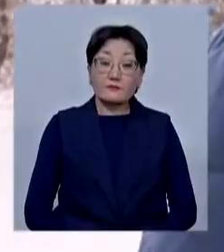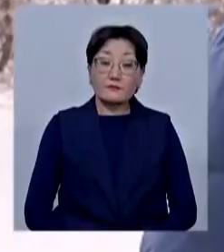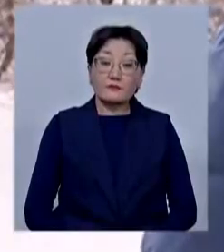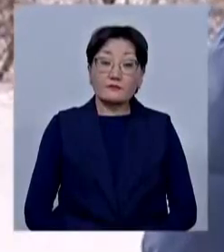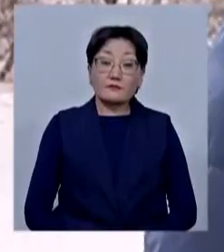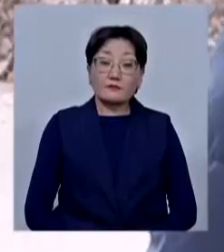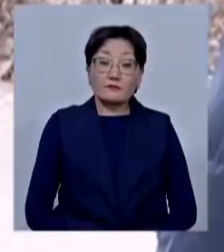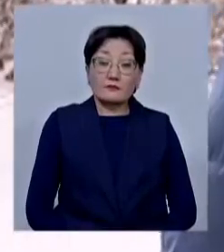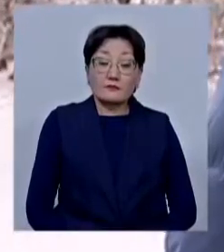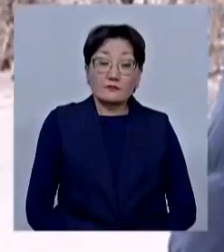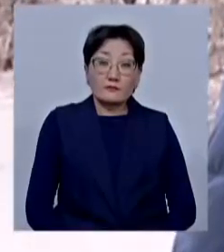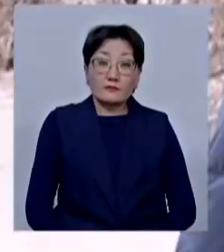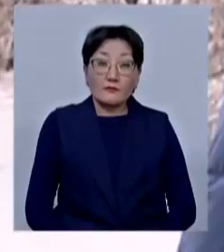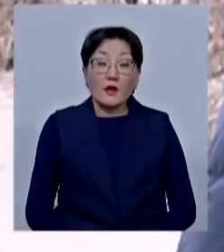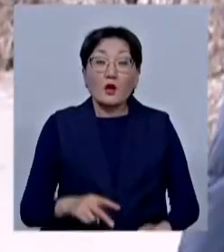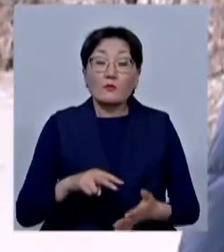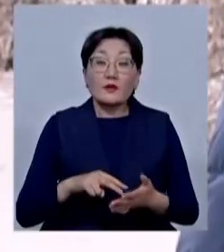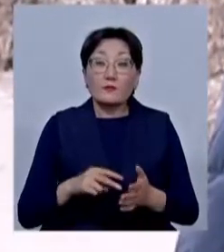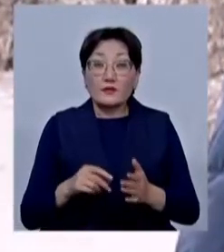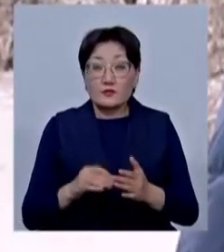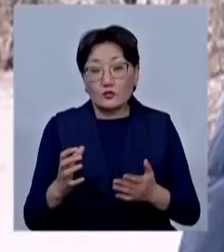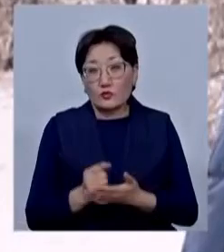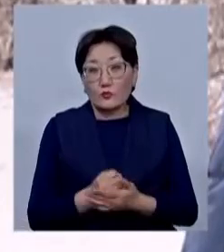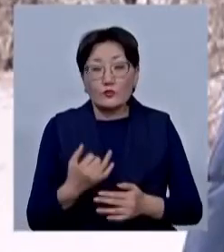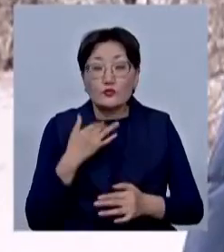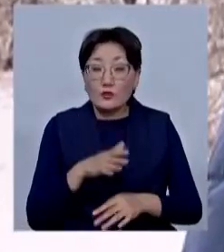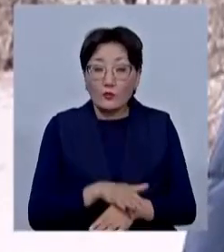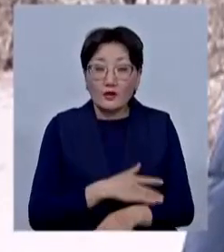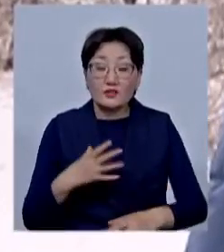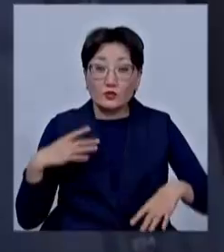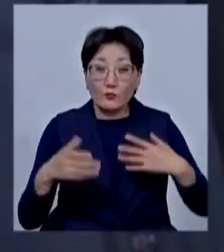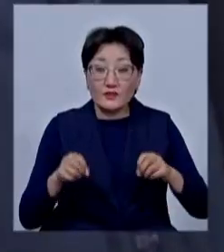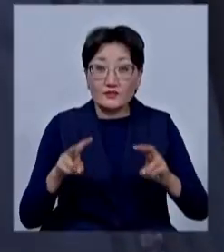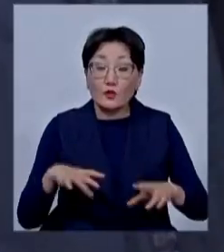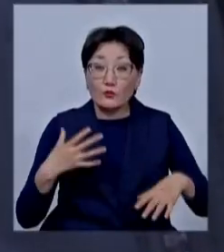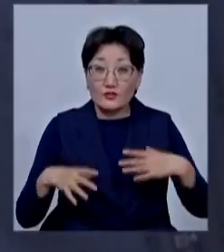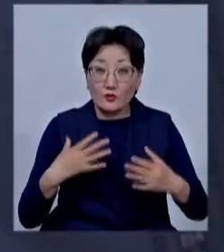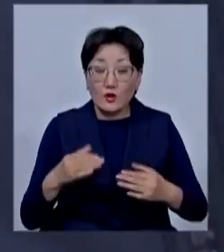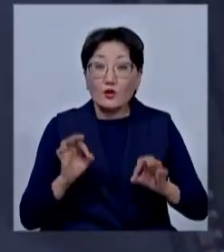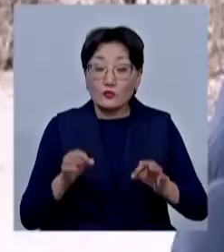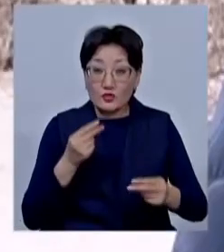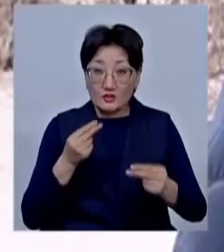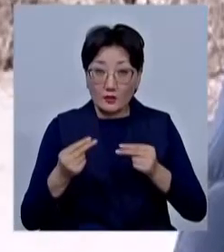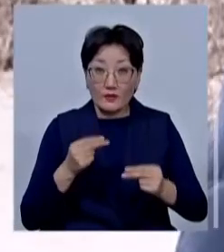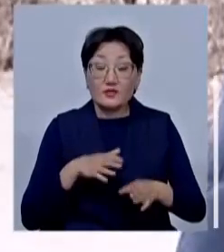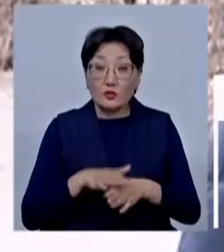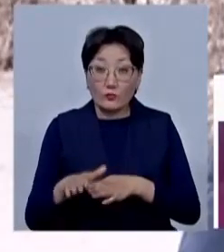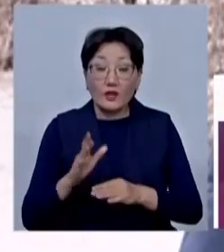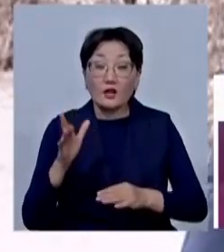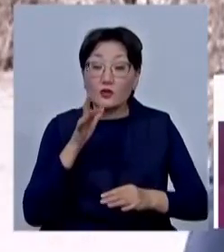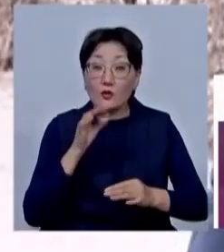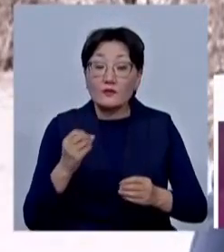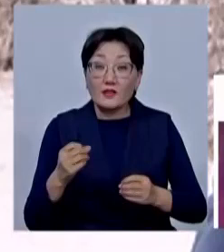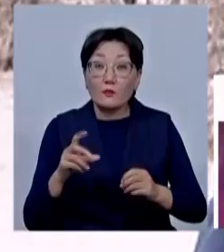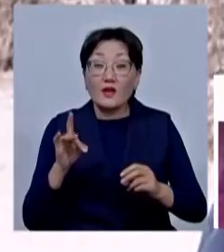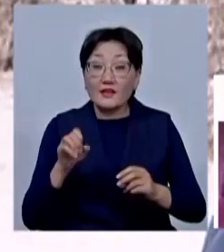Я к этому очень долго шел. Мақсатыма жету үшін ұзақ уақыт дайындалдым. Және арнайы жаттығулармен дұрыс тамақтануды қолға алдым. Алдағы уақытта тағы